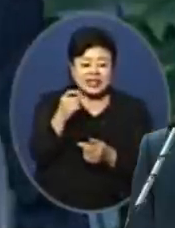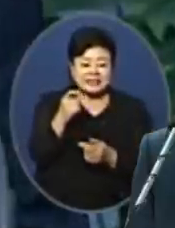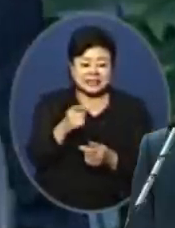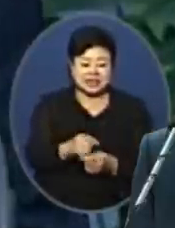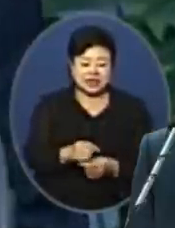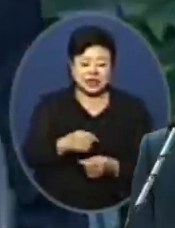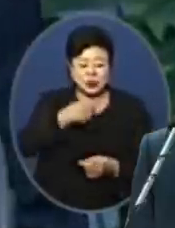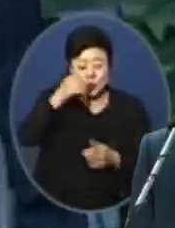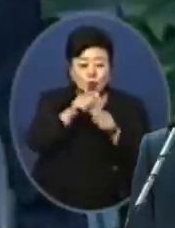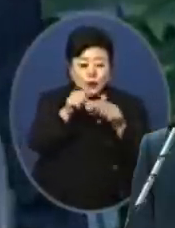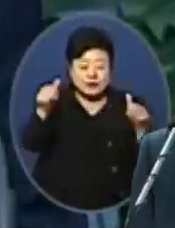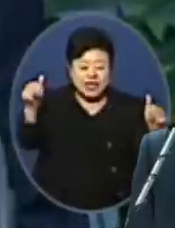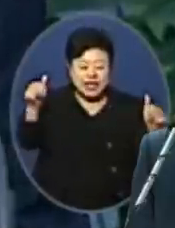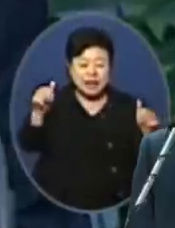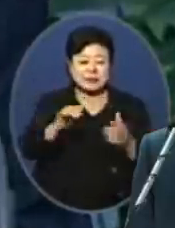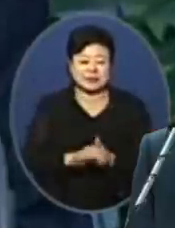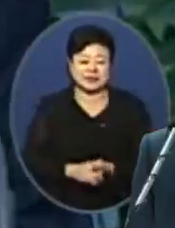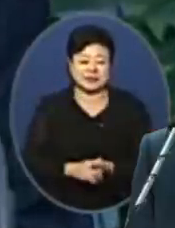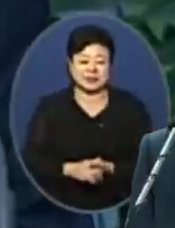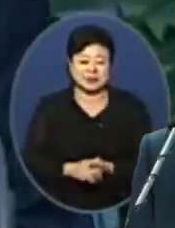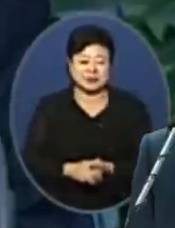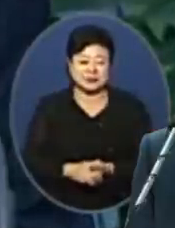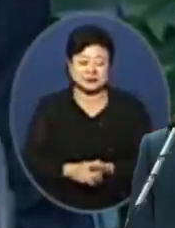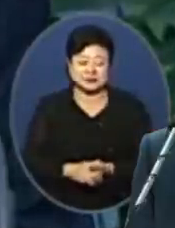요셉이 좀 걸출했습니다.